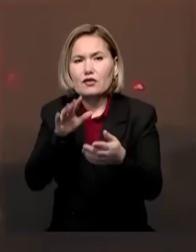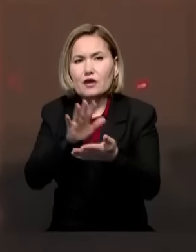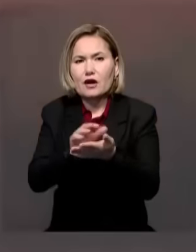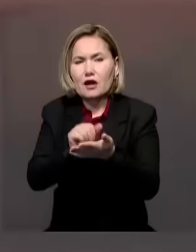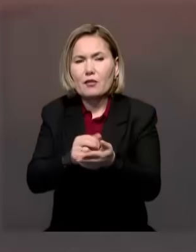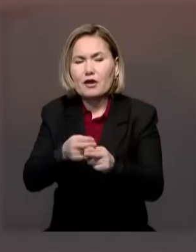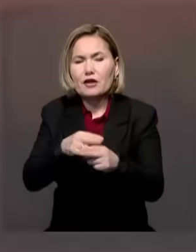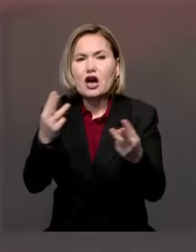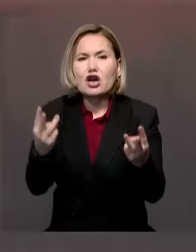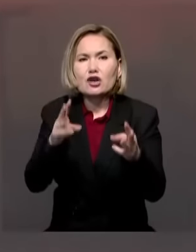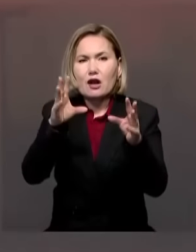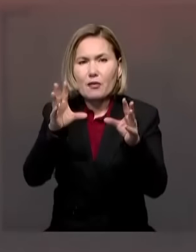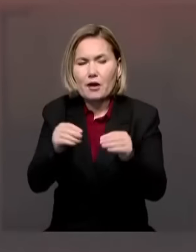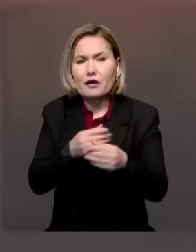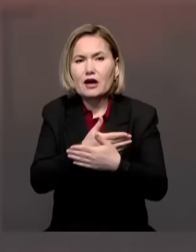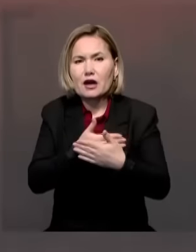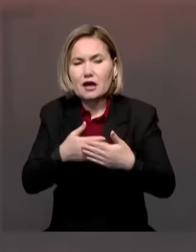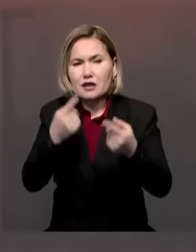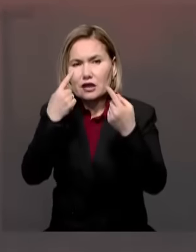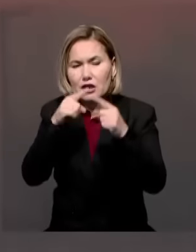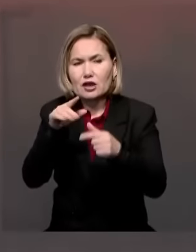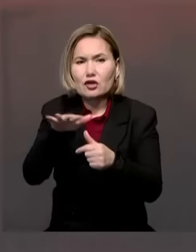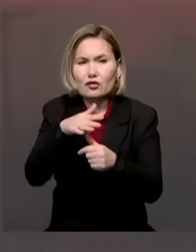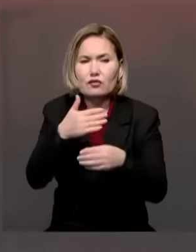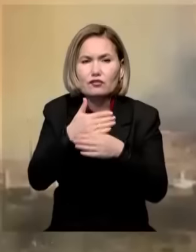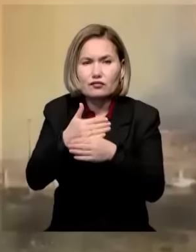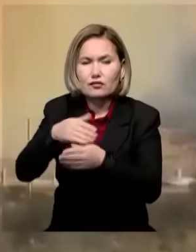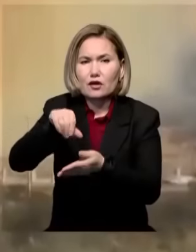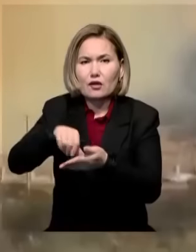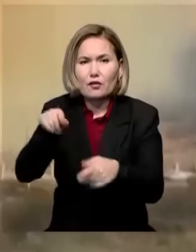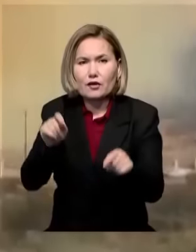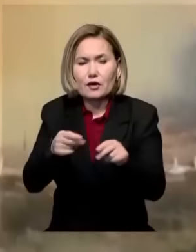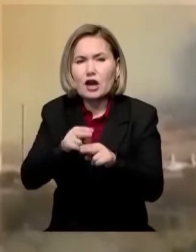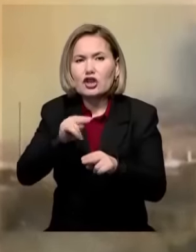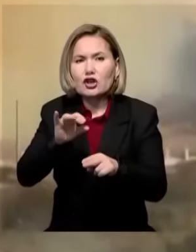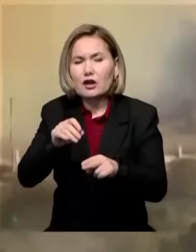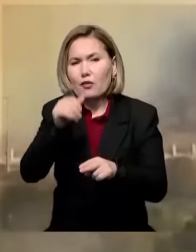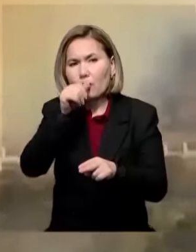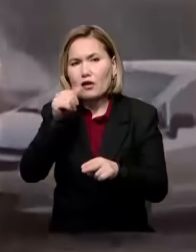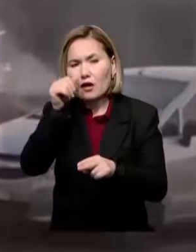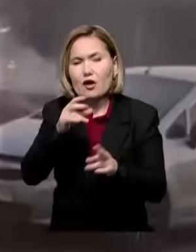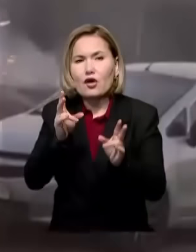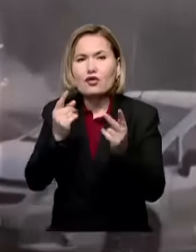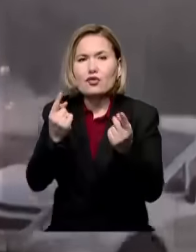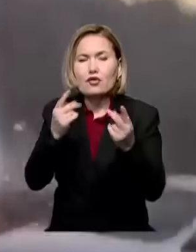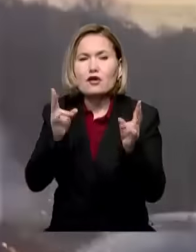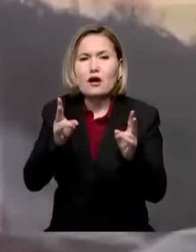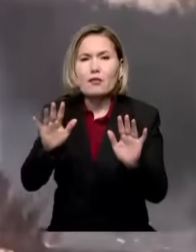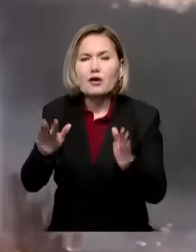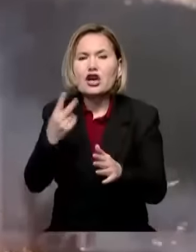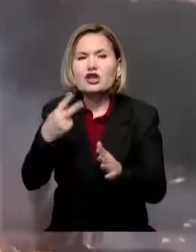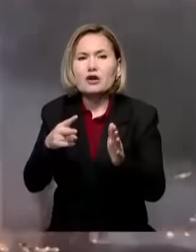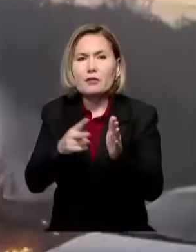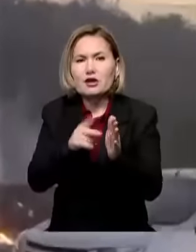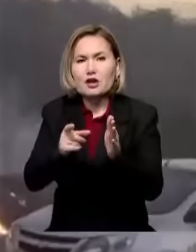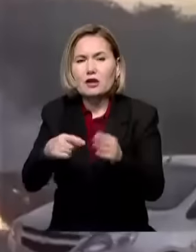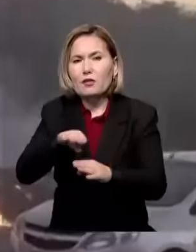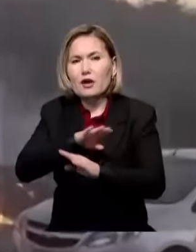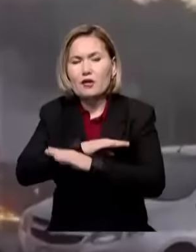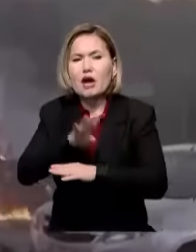Жалында ауыздықтауға түрлі техника мен тікұшақтар қолданылып жатыр. Чилиде былтырда осындай лапат орман өртінен 27 адам ажал